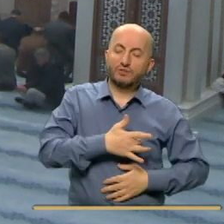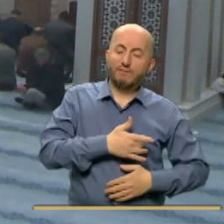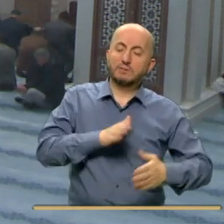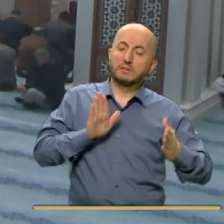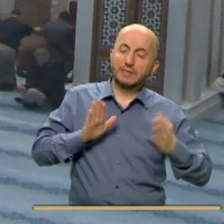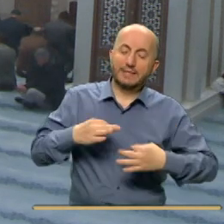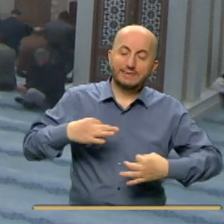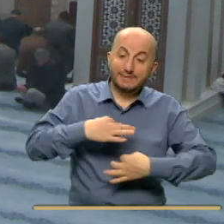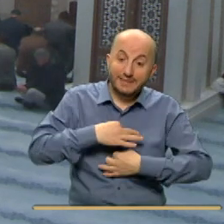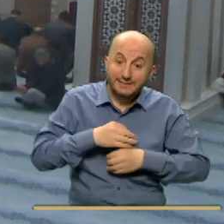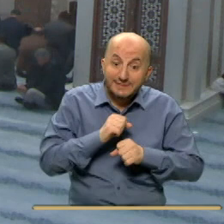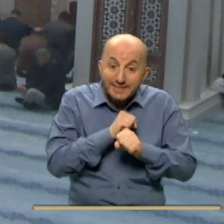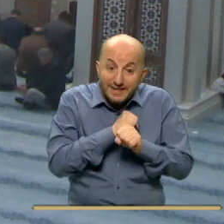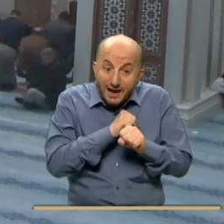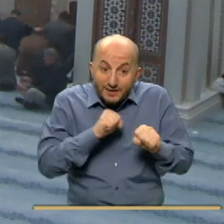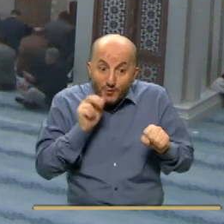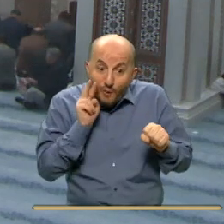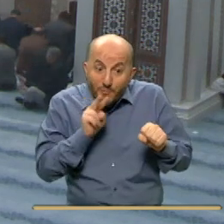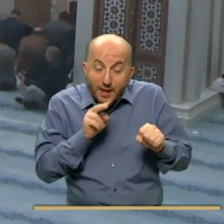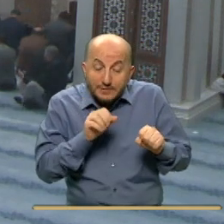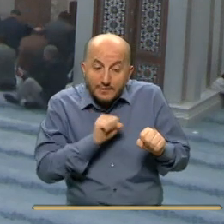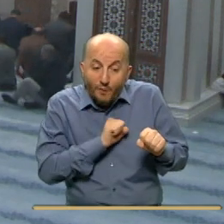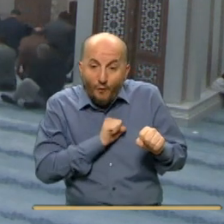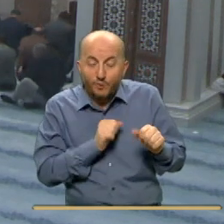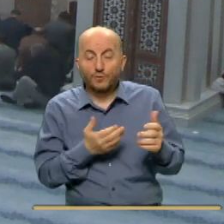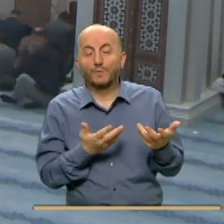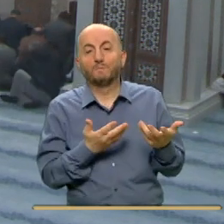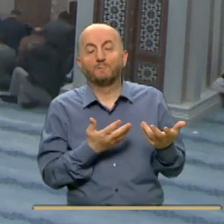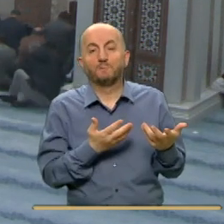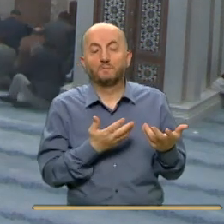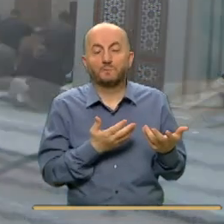saygının zedelenmesinden endişe etmek. Şimdi bu